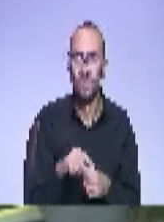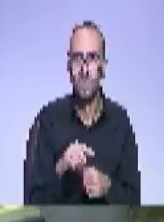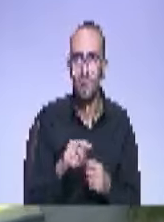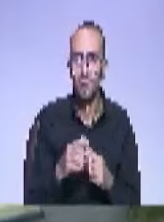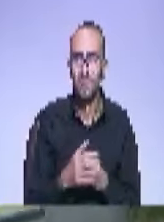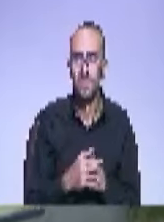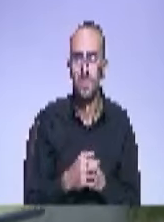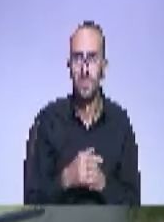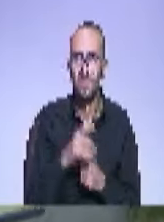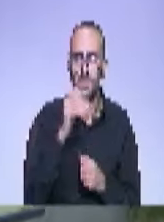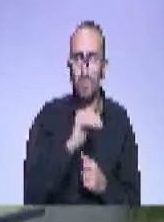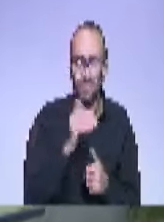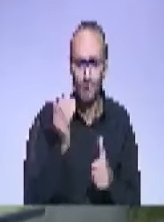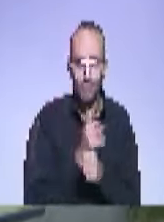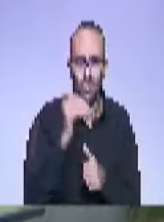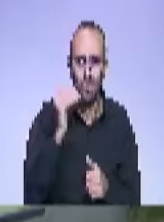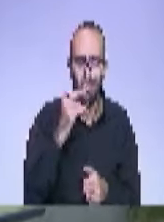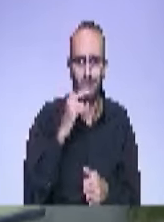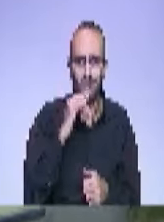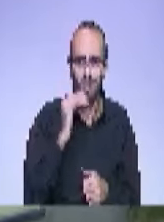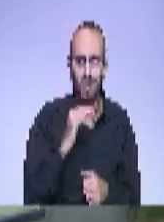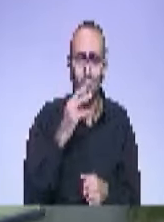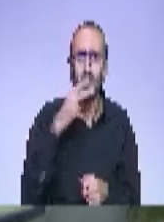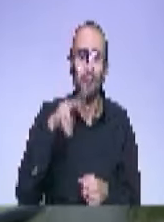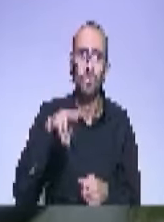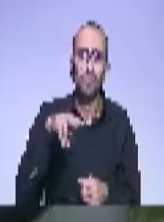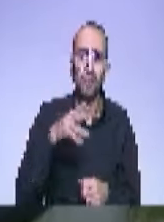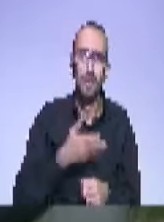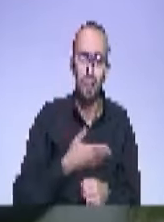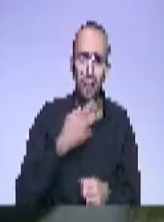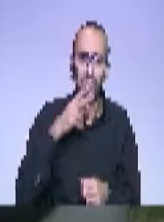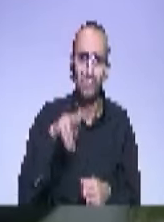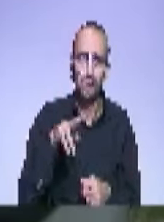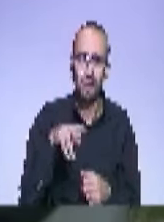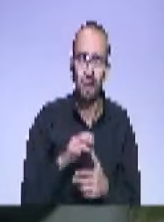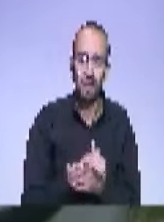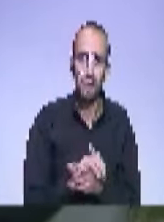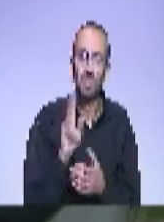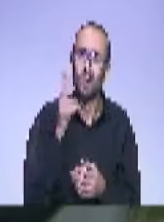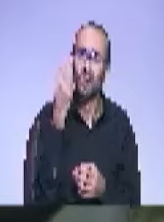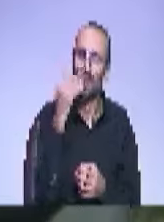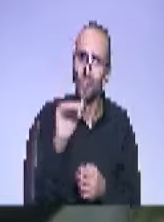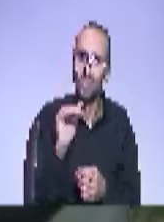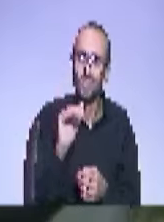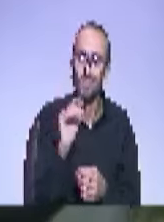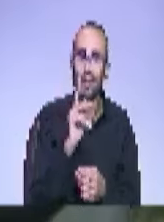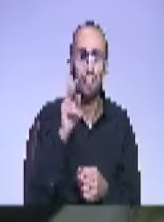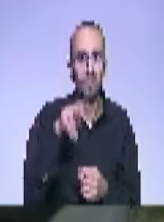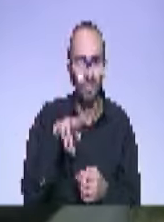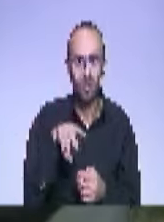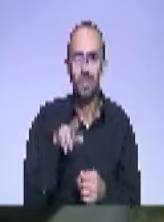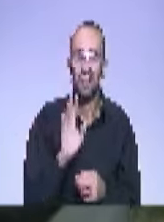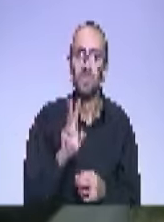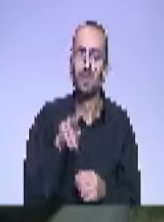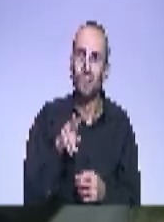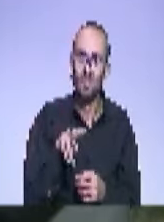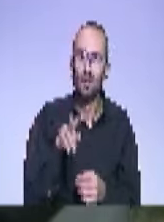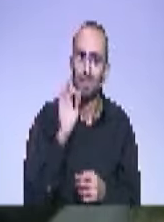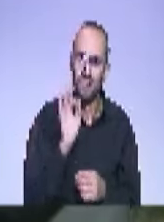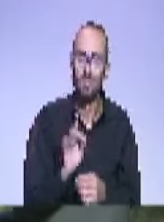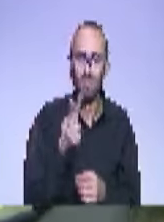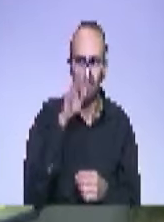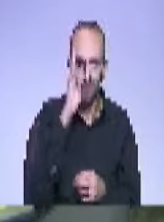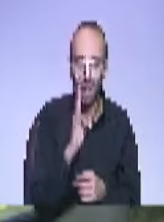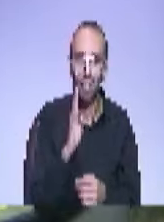8 شهور. يعني اتجوزت وانت عيله يعني؟ وانا 18 سنه يا ابويا. لا 17 ونص بقى. لا لا 18. طب 18